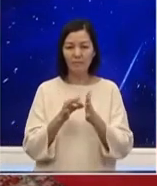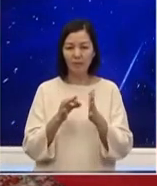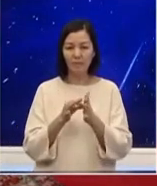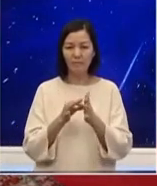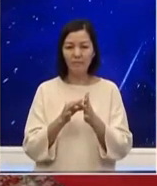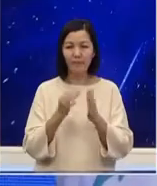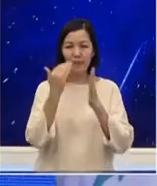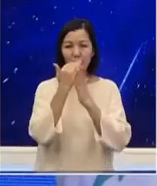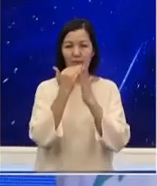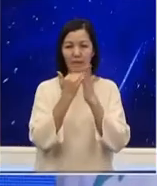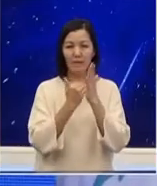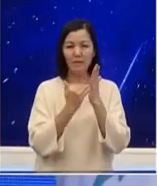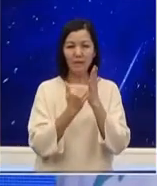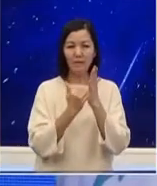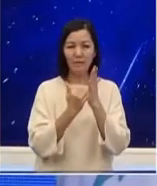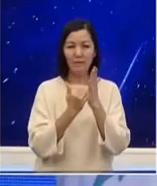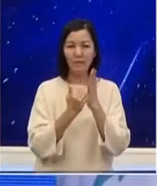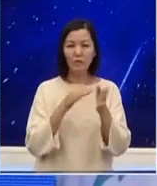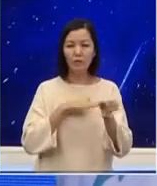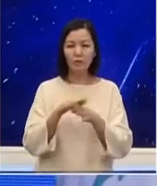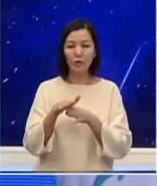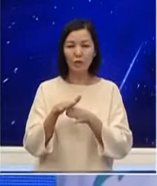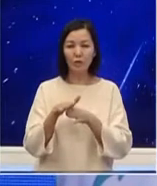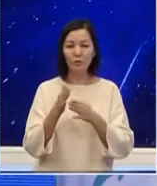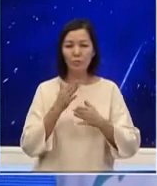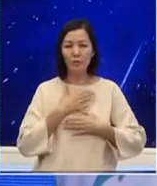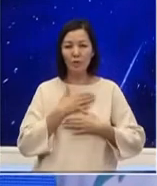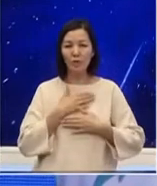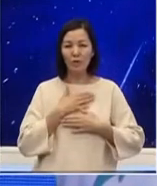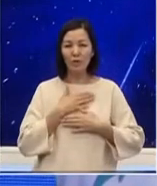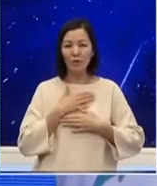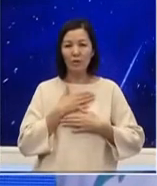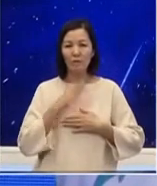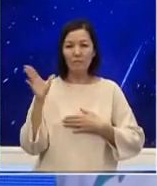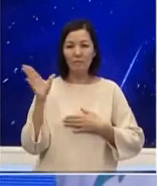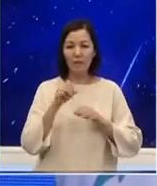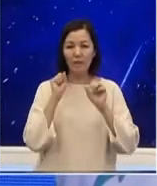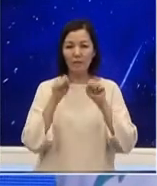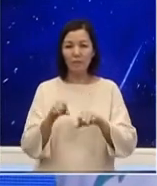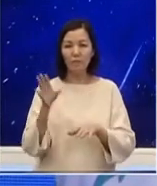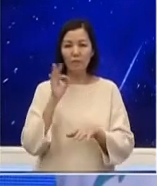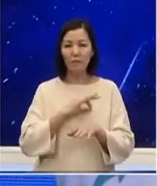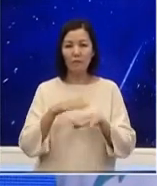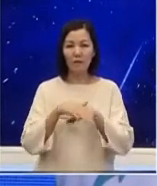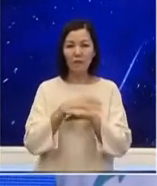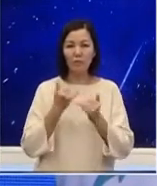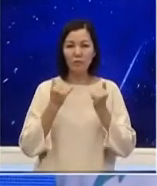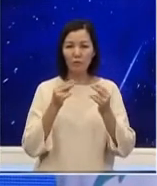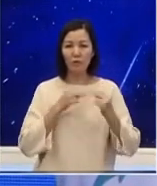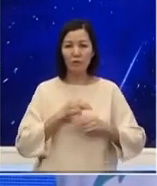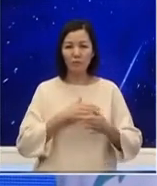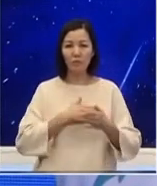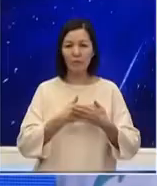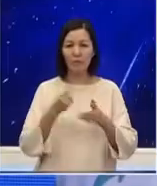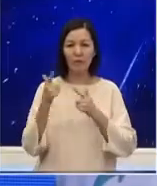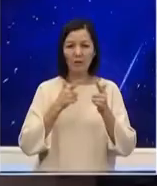отырған бағдарламамды жүзеге асыру үшін мен өзімдегі бар мүмкіндікті пайдаланып, ел игілігі үшін аянбай еңбек